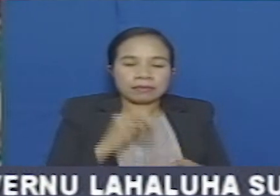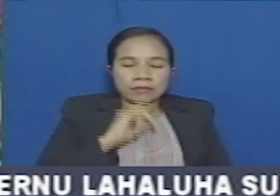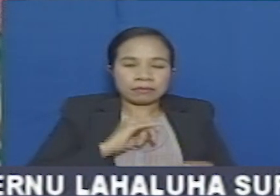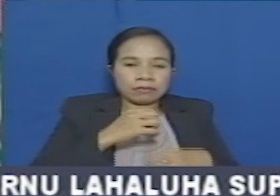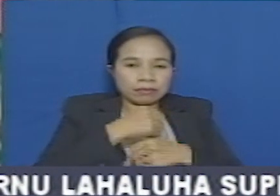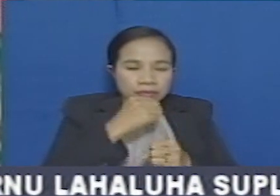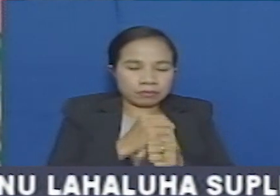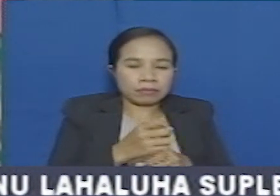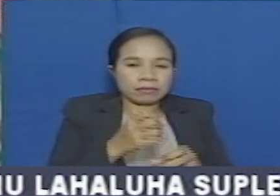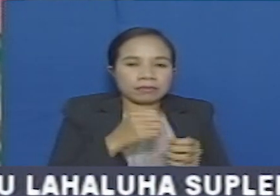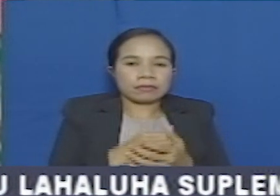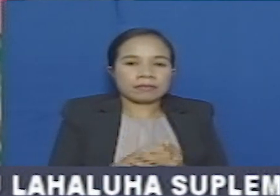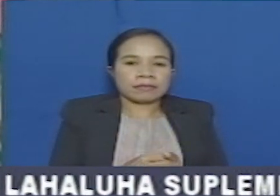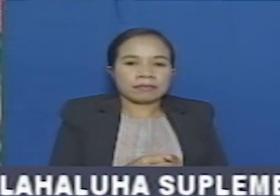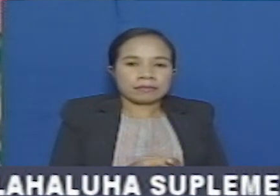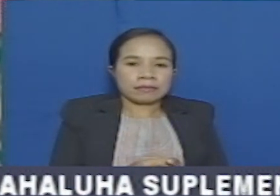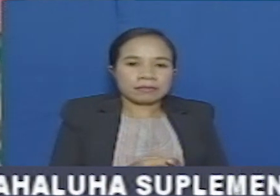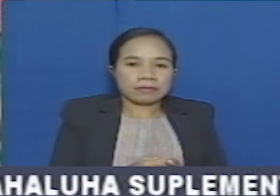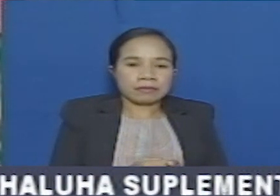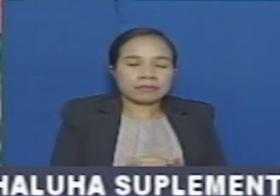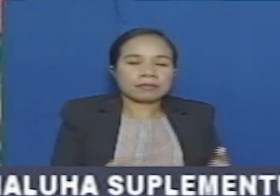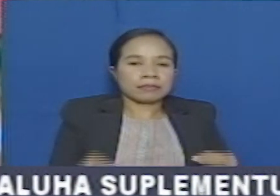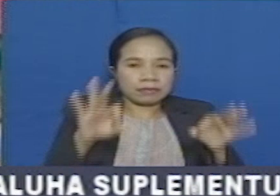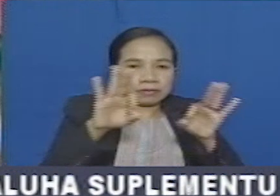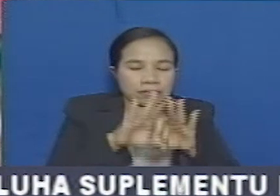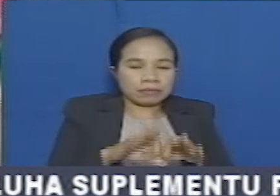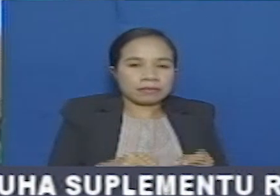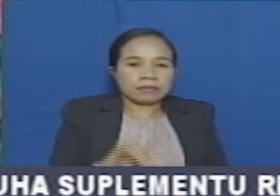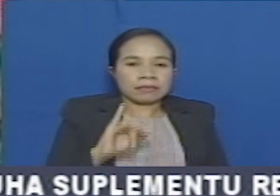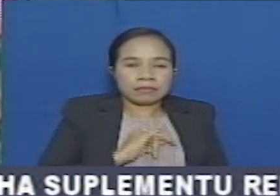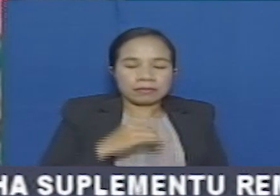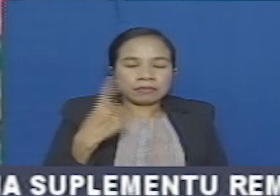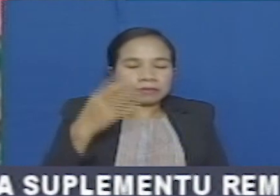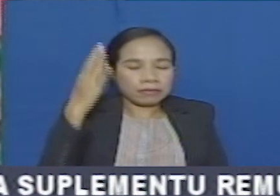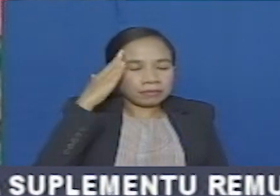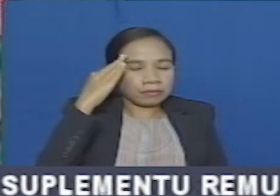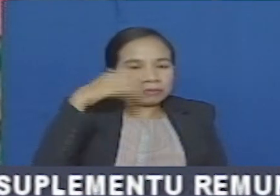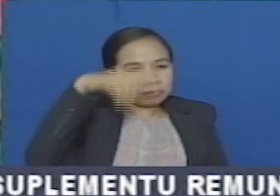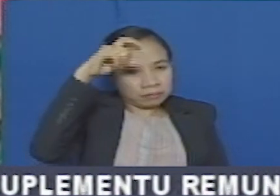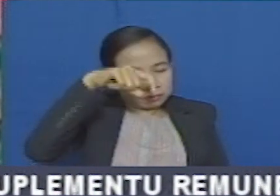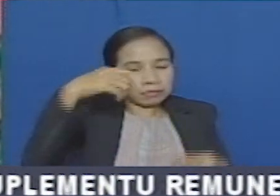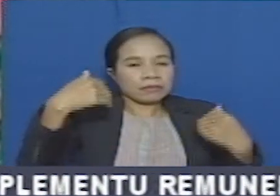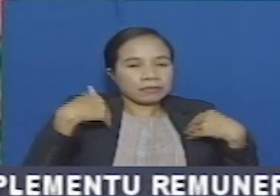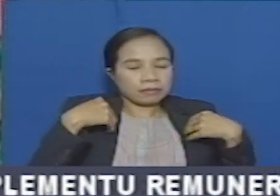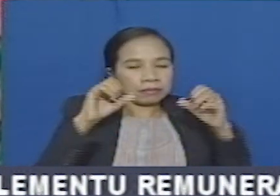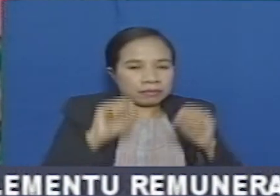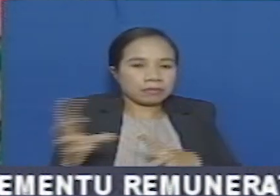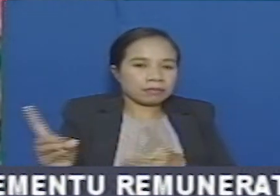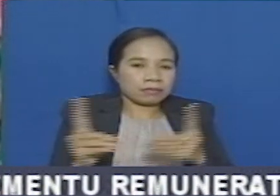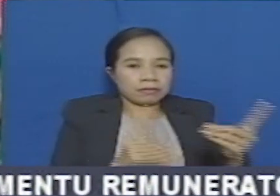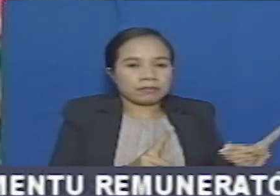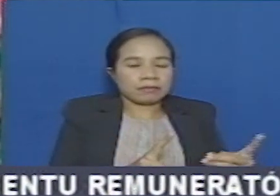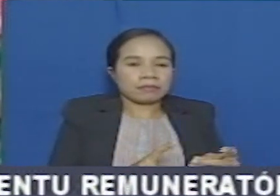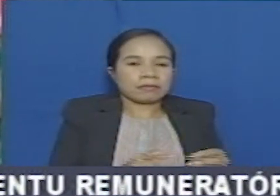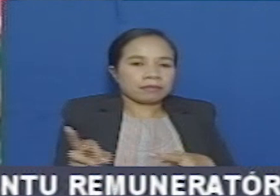ni. I stabilitas ni mungkin penting dia. Kau nak saya entah kata aku kapasiti dia. Aku dah pronto. Funu